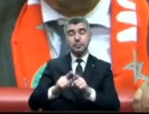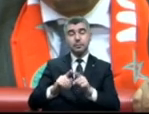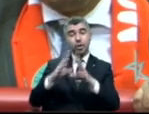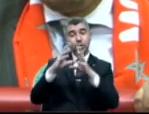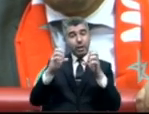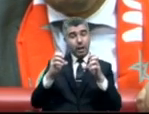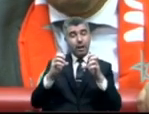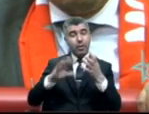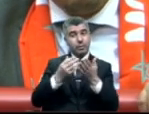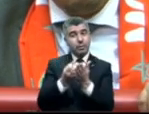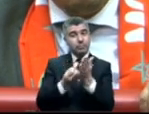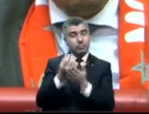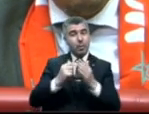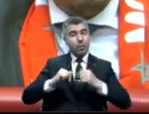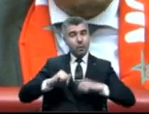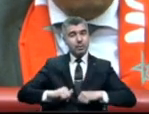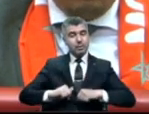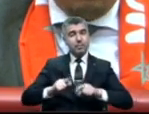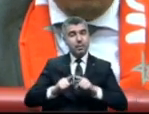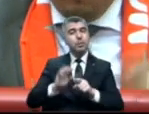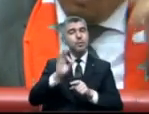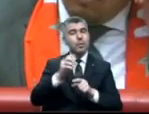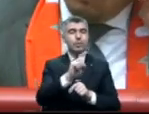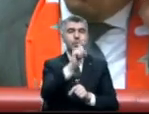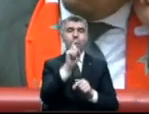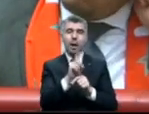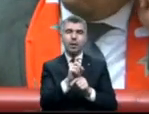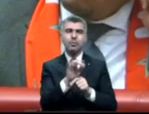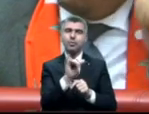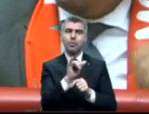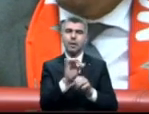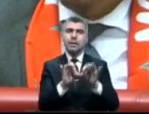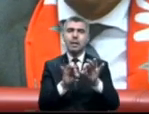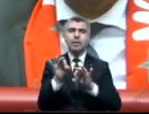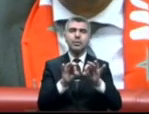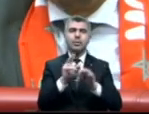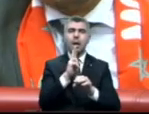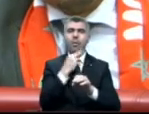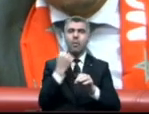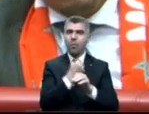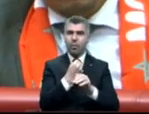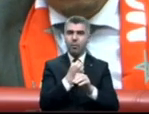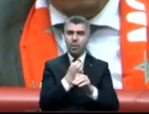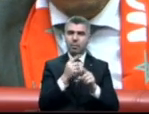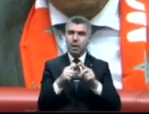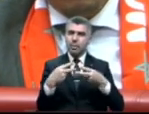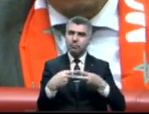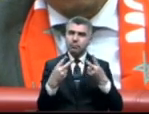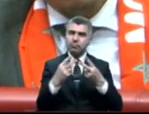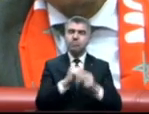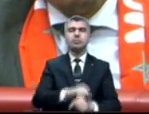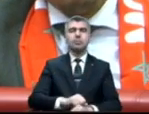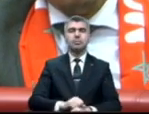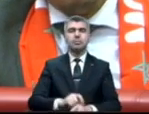الرقمية اللي قدمتها السيدة الوزيرة هي اللي خلتنا نوضعوا هذا السؤال ونتسألوا شنو هي استراتيجية الحكومة في هذا الإطار، واللي